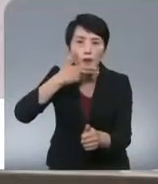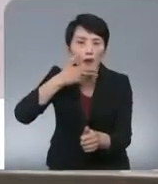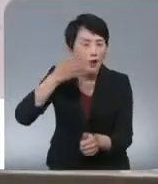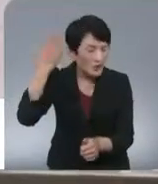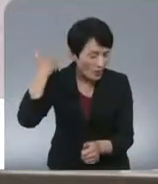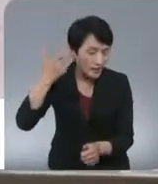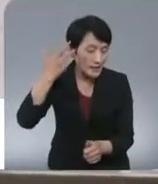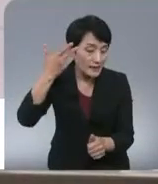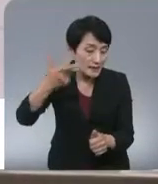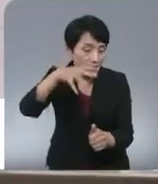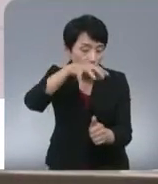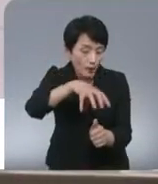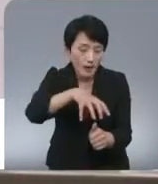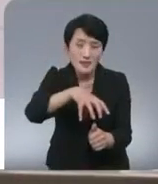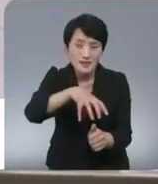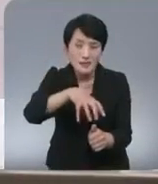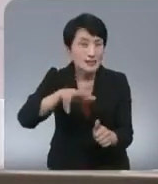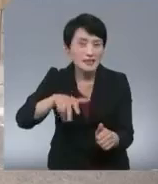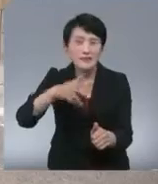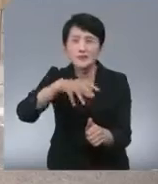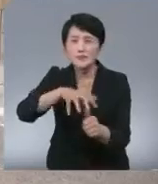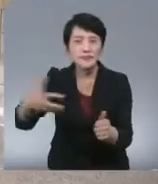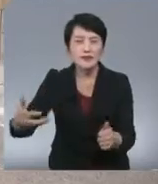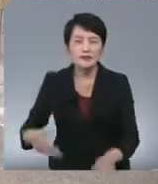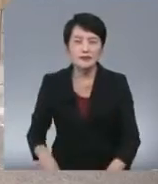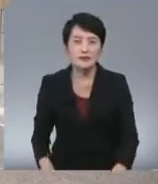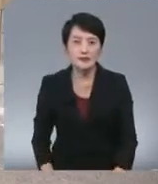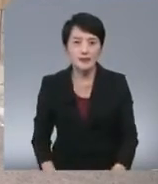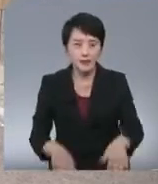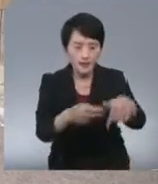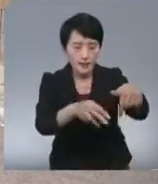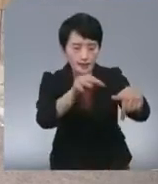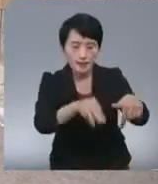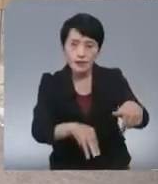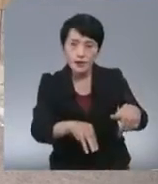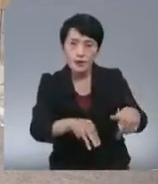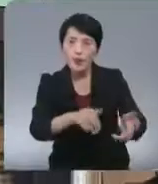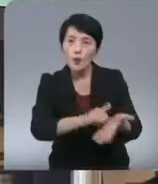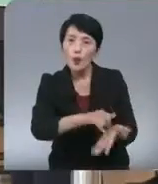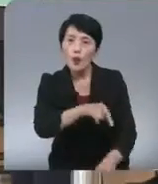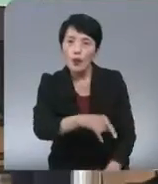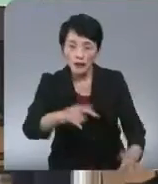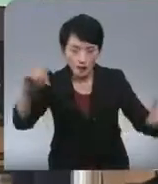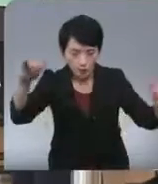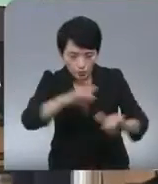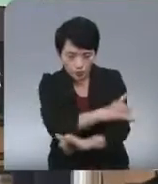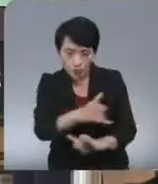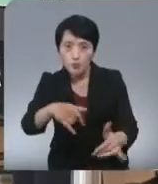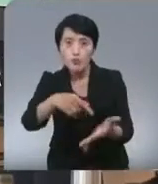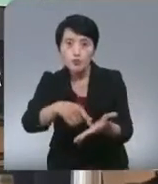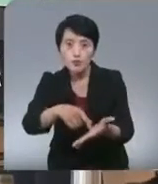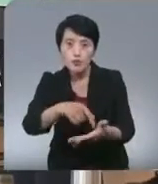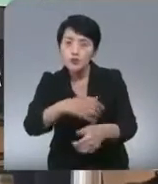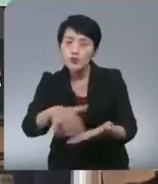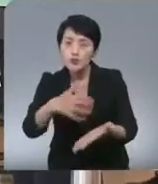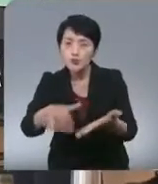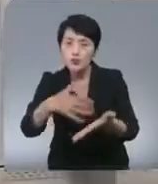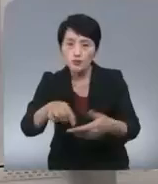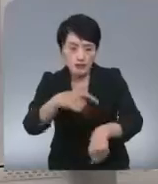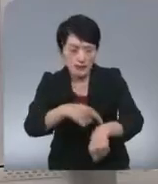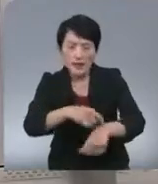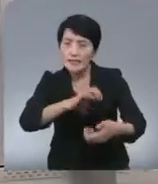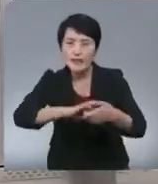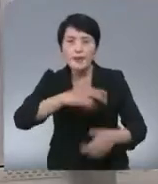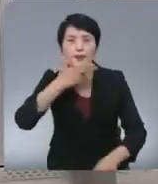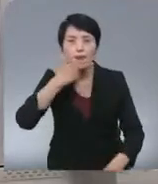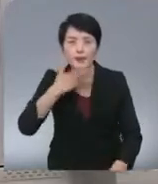người nhập cảnh trước ngày mùng 8 tháng 6 thì sẽ được giờ báo cách ly từ khi Quy định này có hiệu lực Nếu có kết quả xét nghiệm âm tính với cô viết 19 sau nhập cảnh